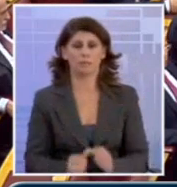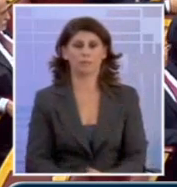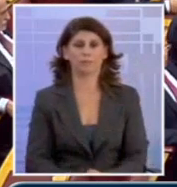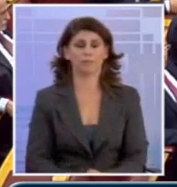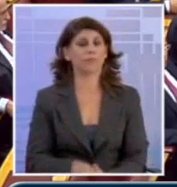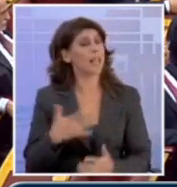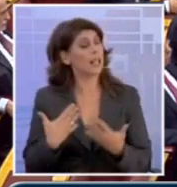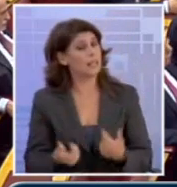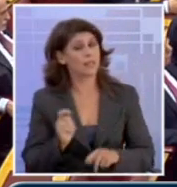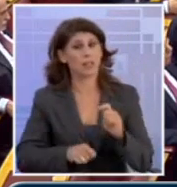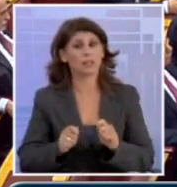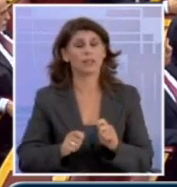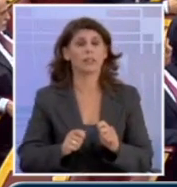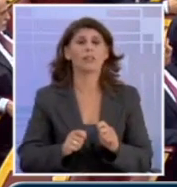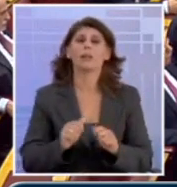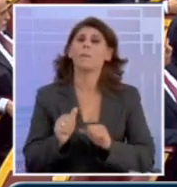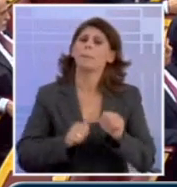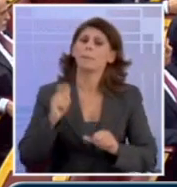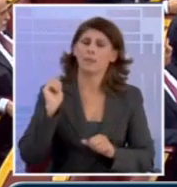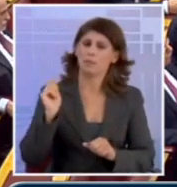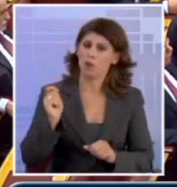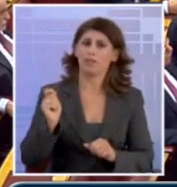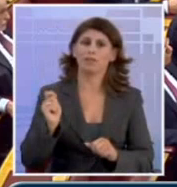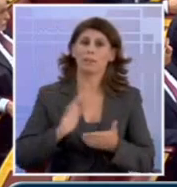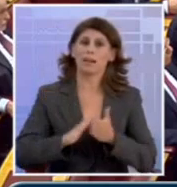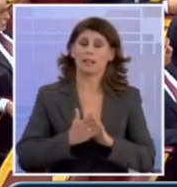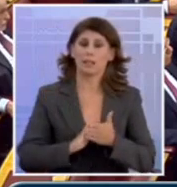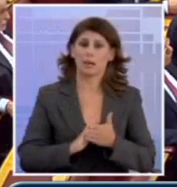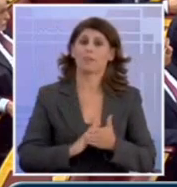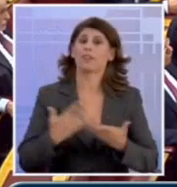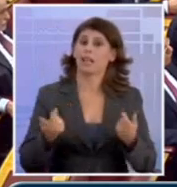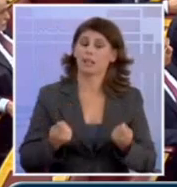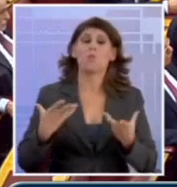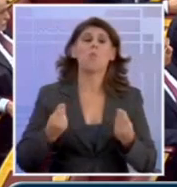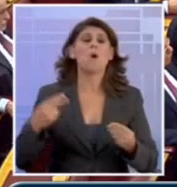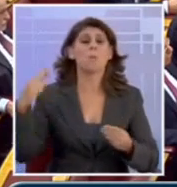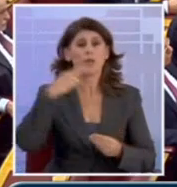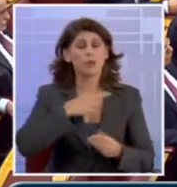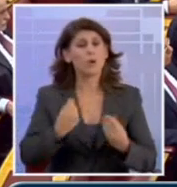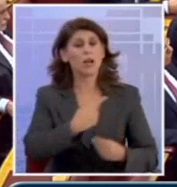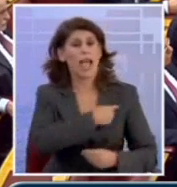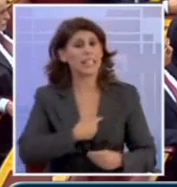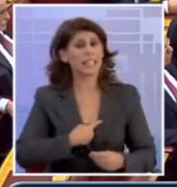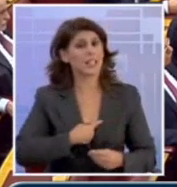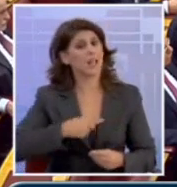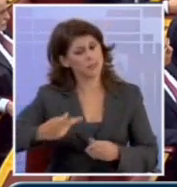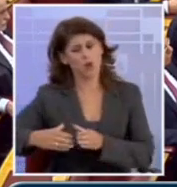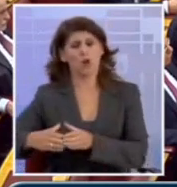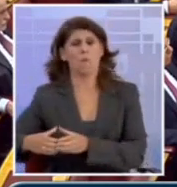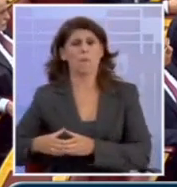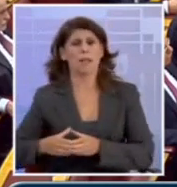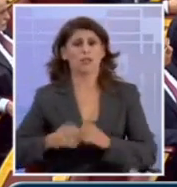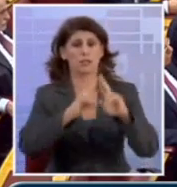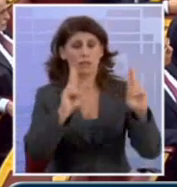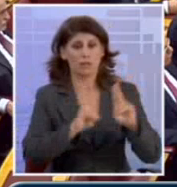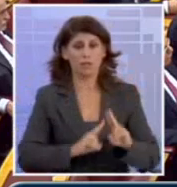Είχε διαμορφωθεί μια μεταπολιτευτική πρακτική. Είχαν πάει πολλοί πρωθυπουργοί και πολλοί αρχηγοί αντιπολίτευσης στην